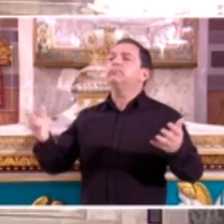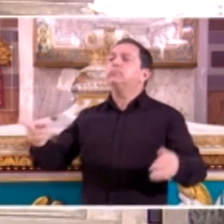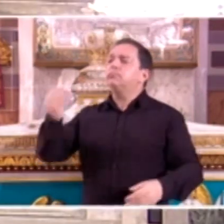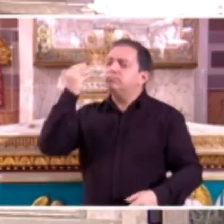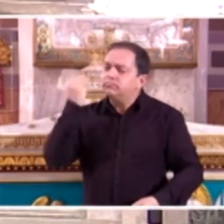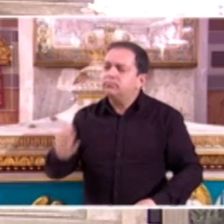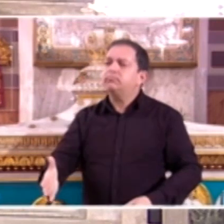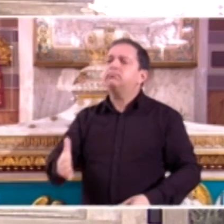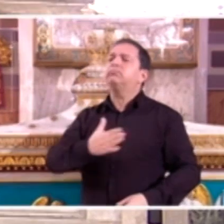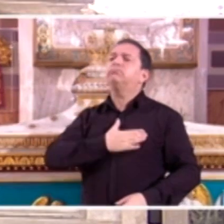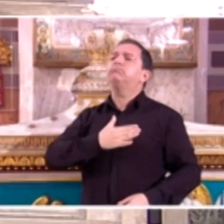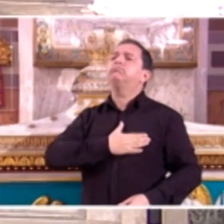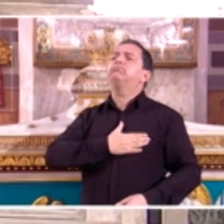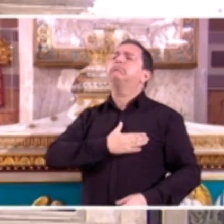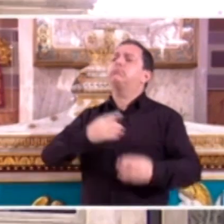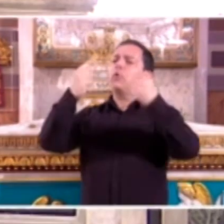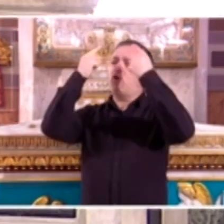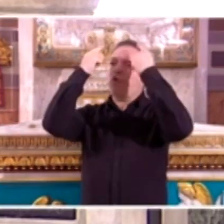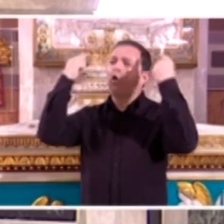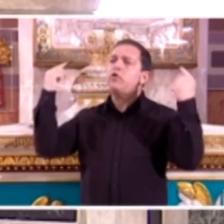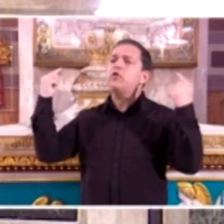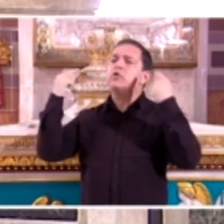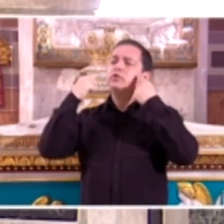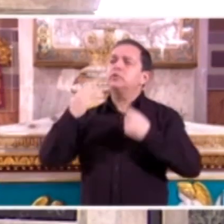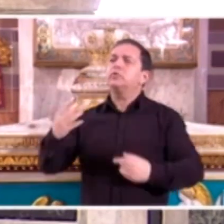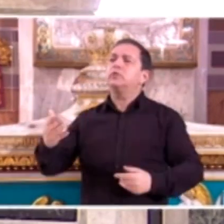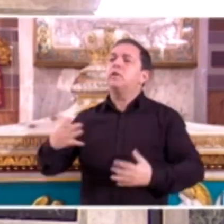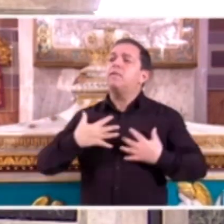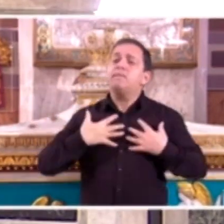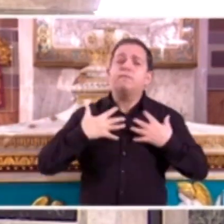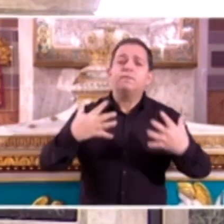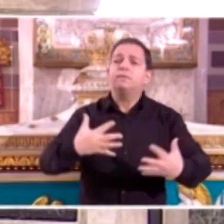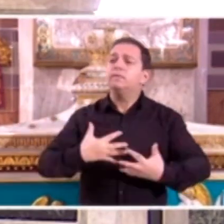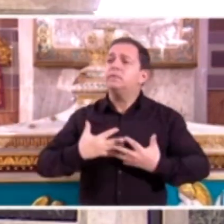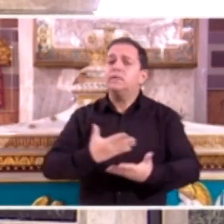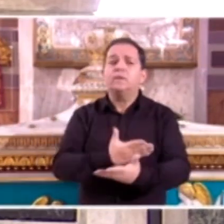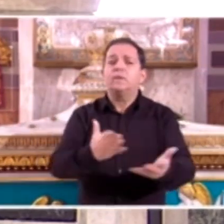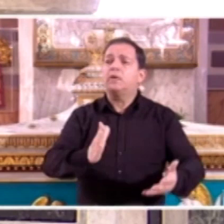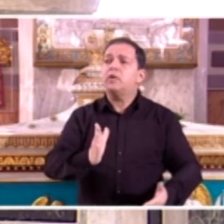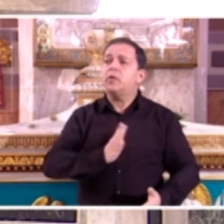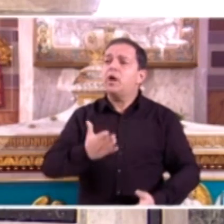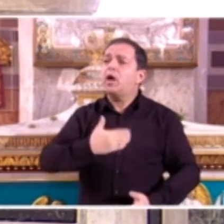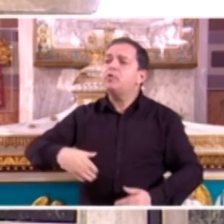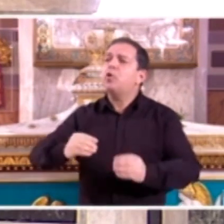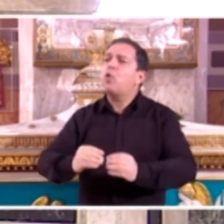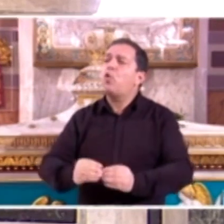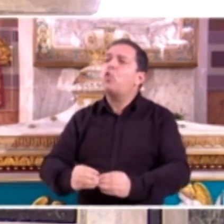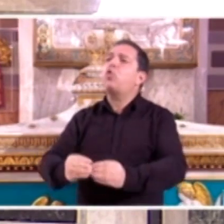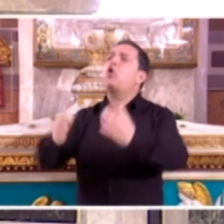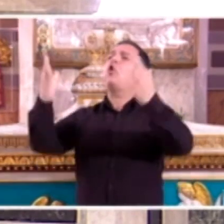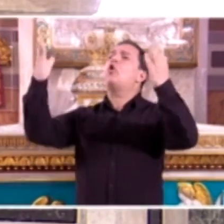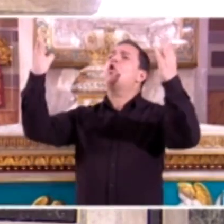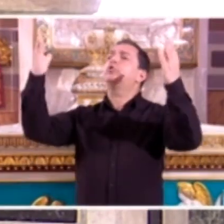Ότι αγαθός και φιλάνθρωπος Θεός υπάρχεις και εσύ την δόξα να